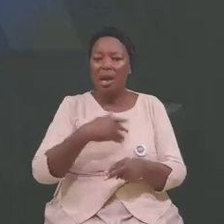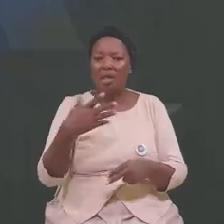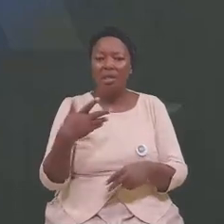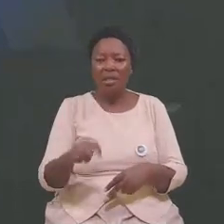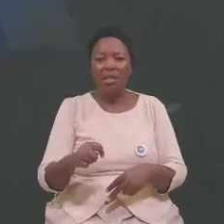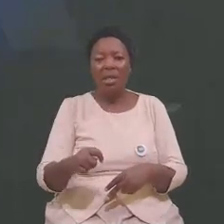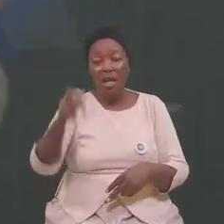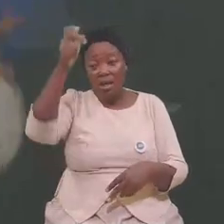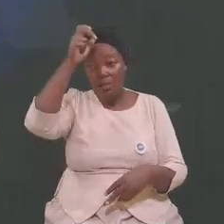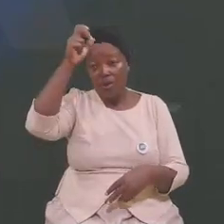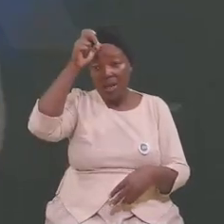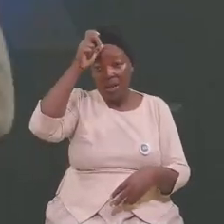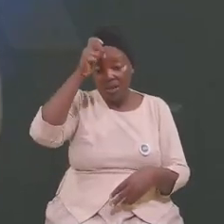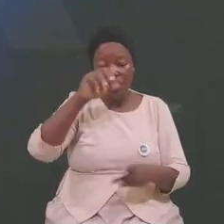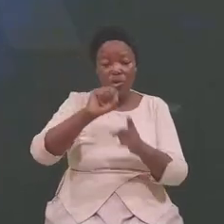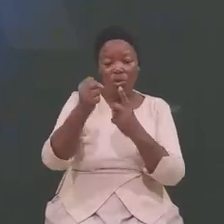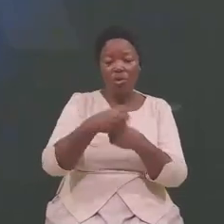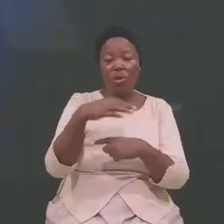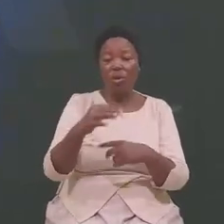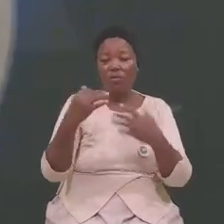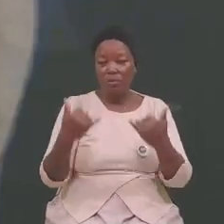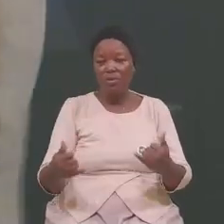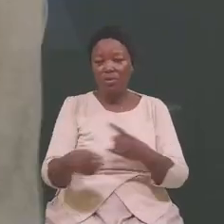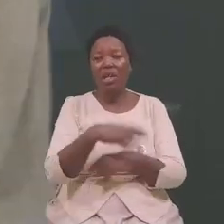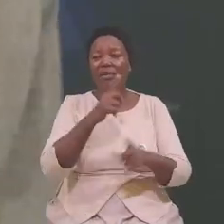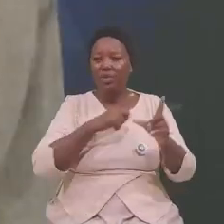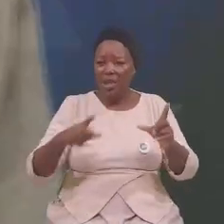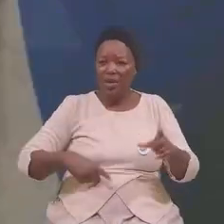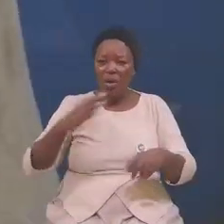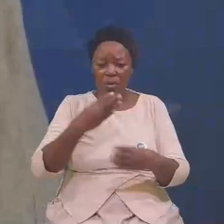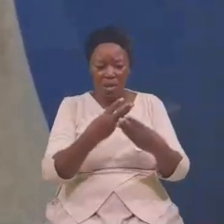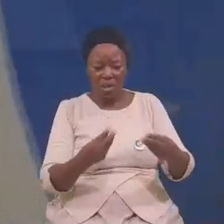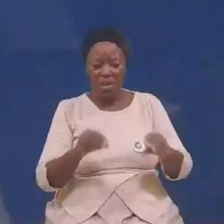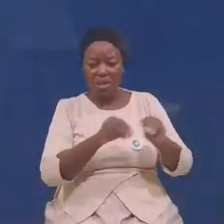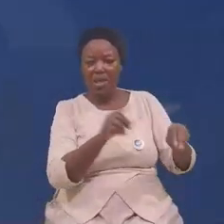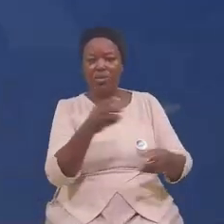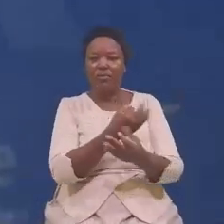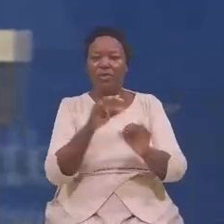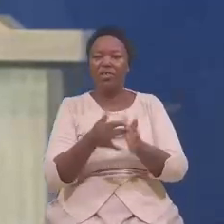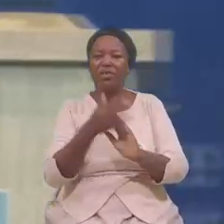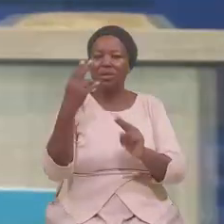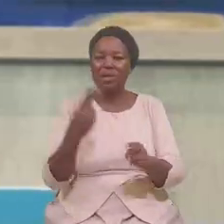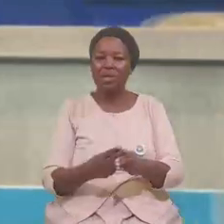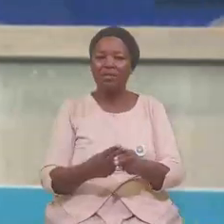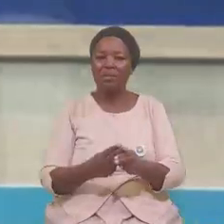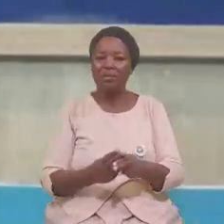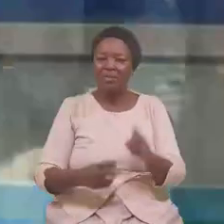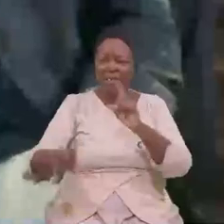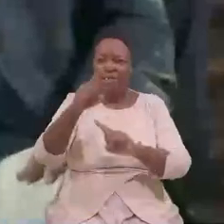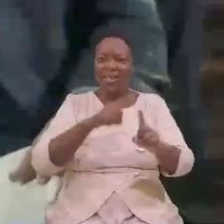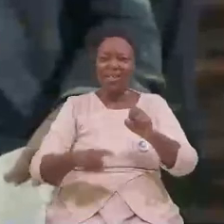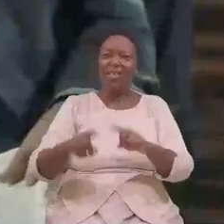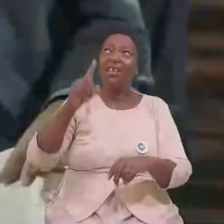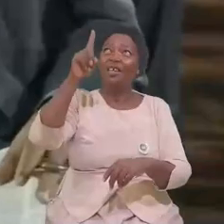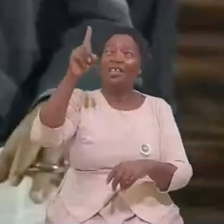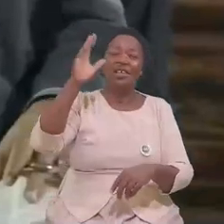Les situations démoniaques d'aujourd'hui, le Seigneur va t'affranchir. Il va m'affranchir.